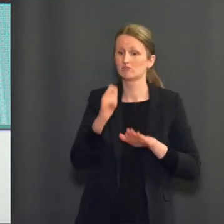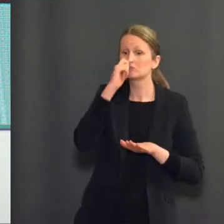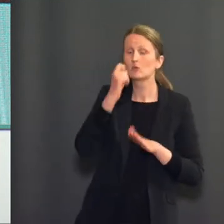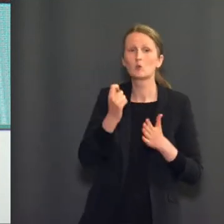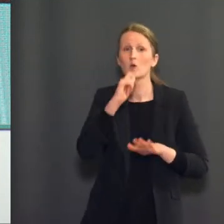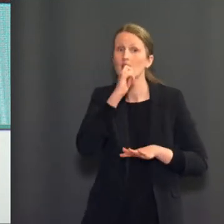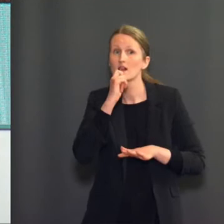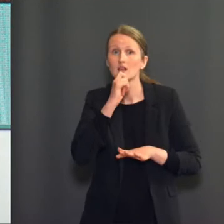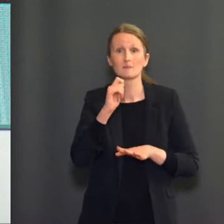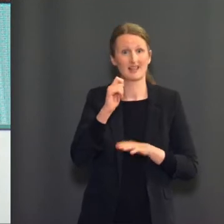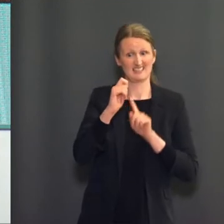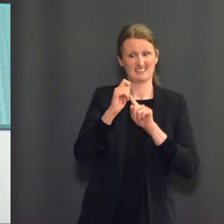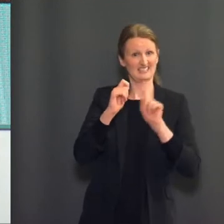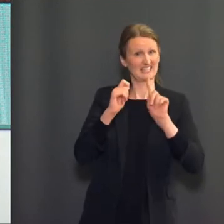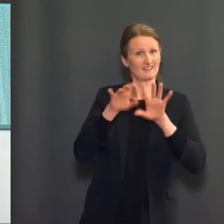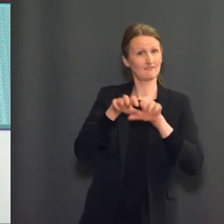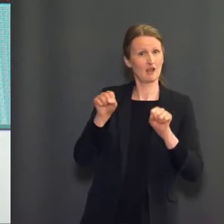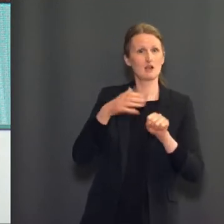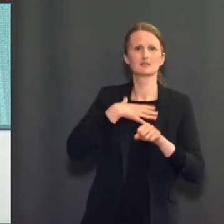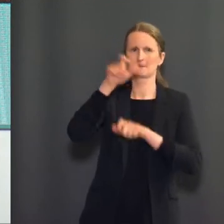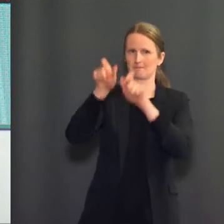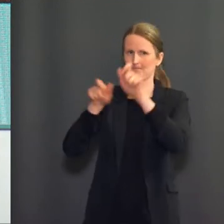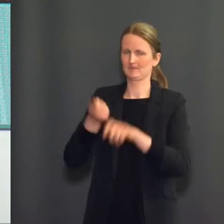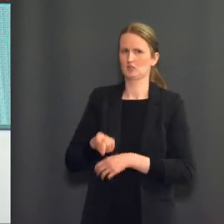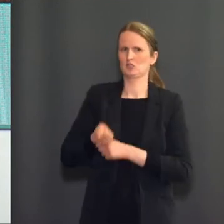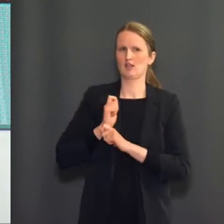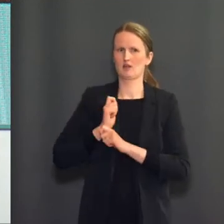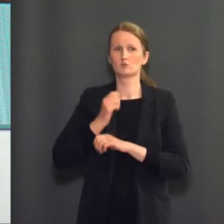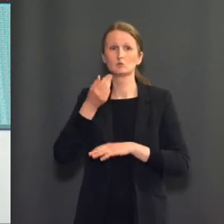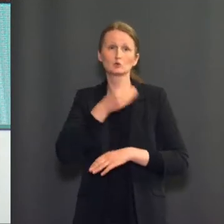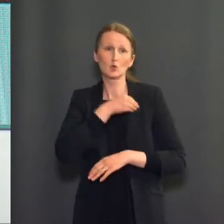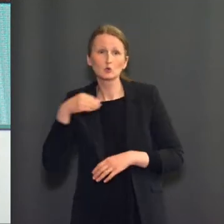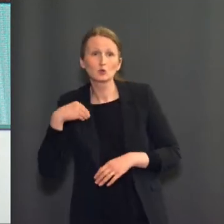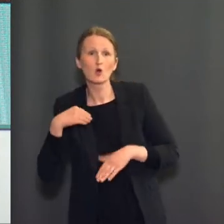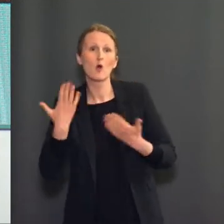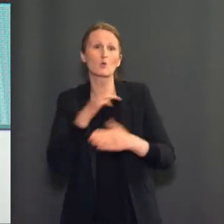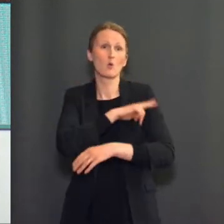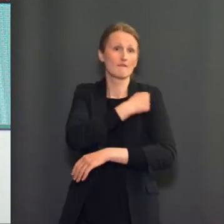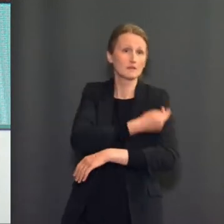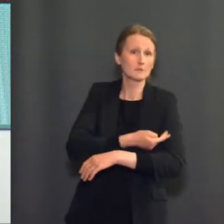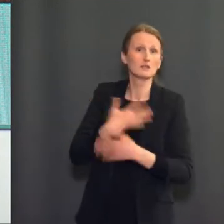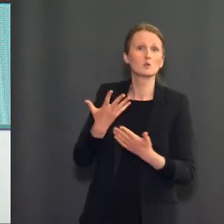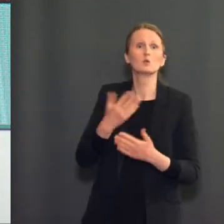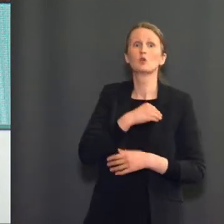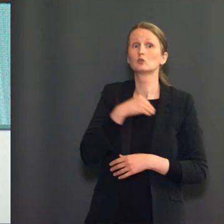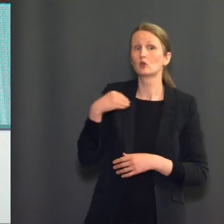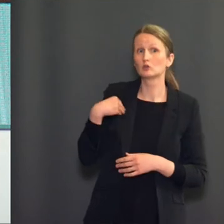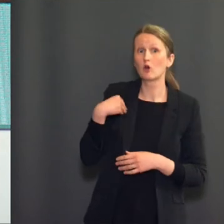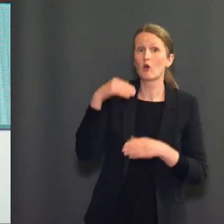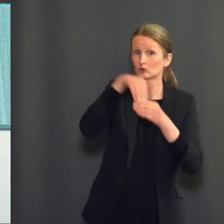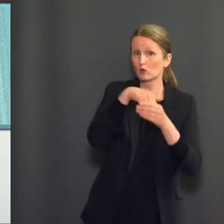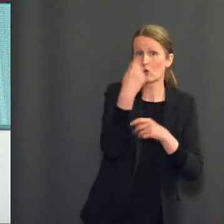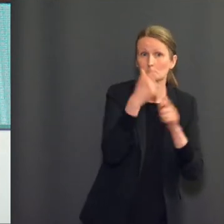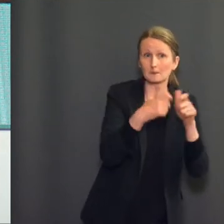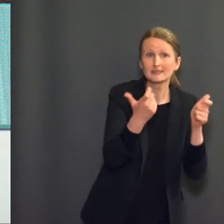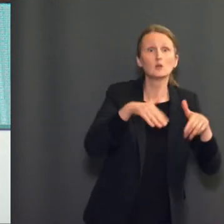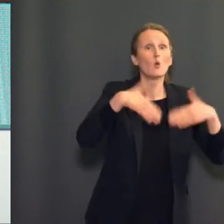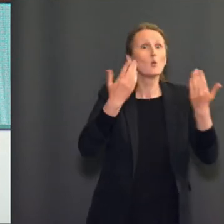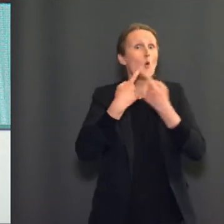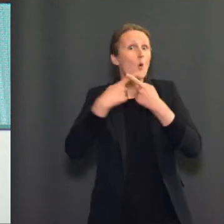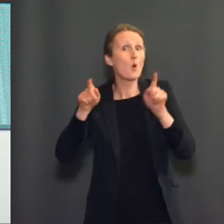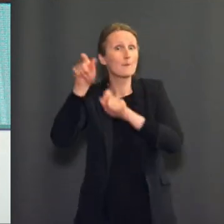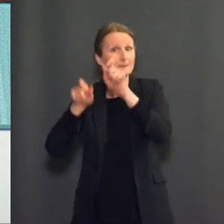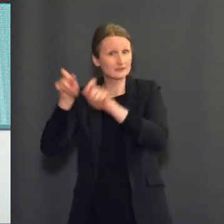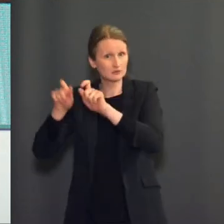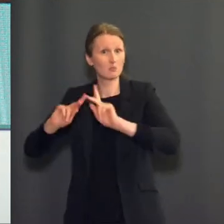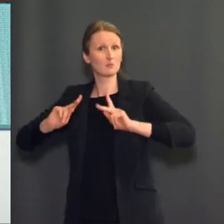infirmière, ou après une formation des personnes suffisamment qualifiées comme les kinés, les logopèdes, des